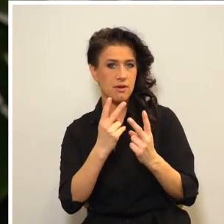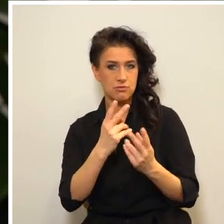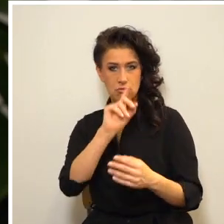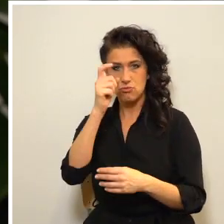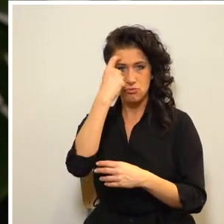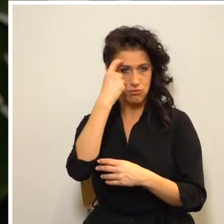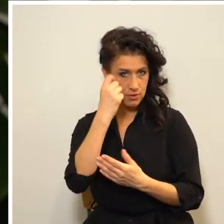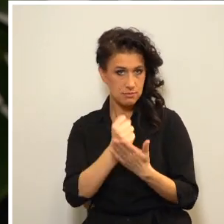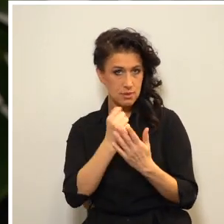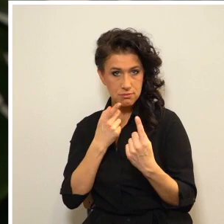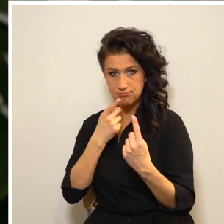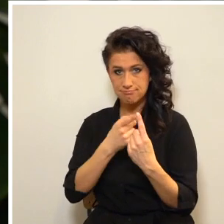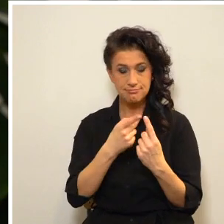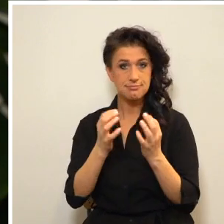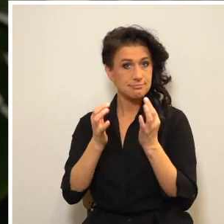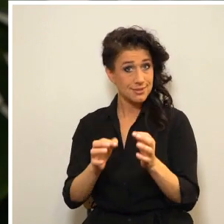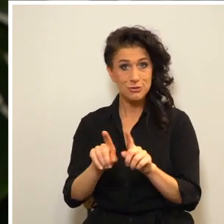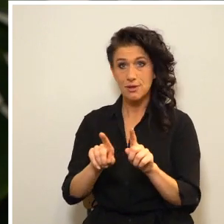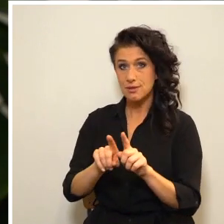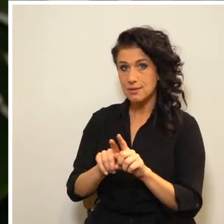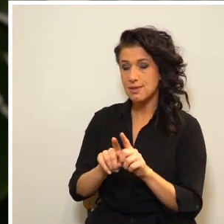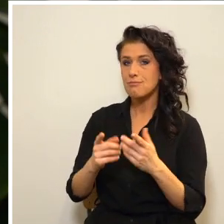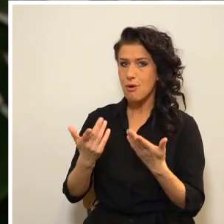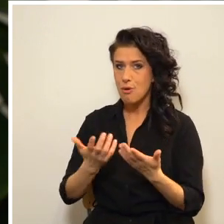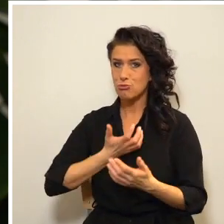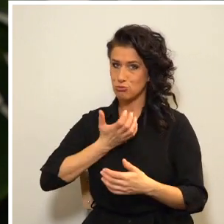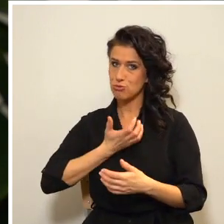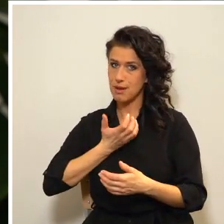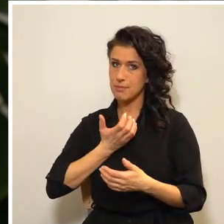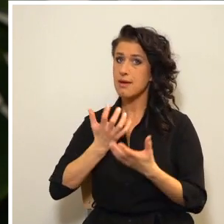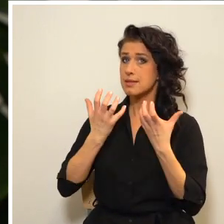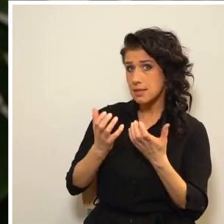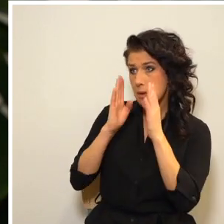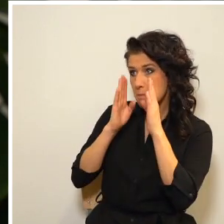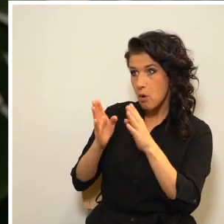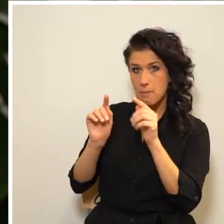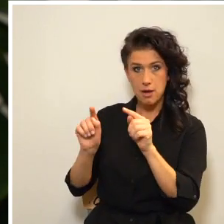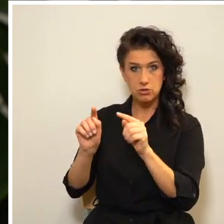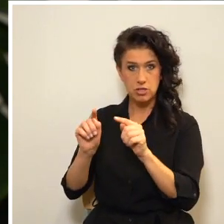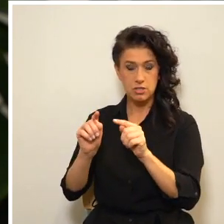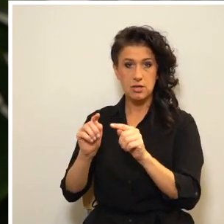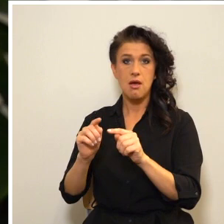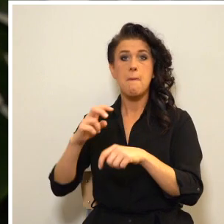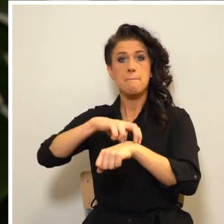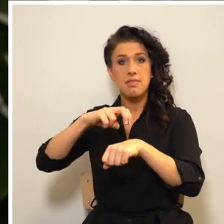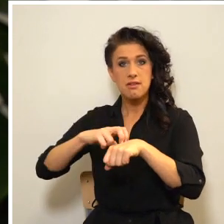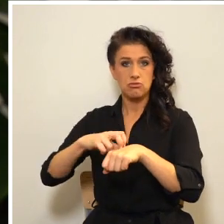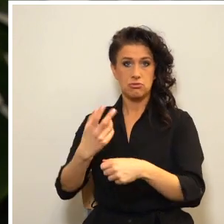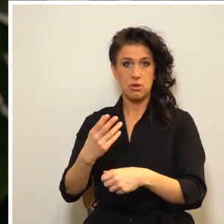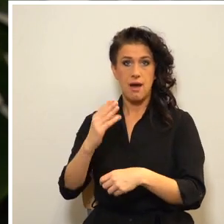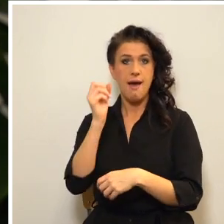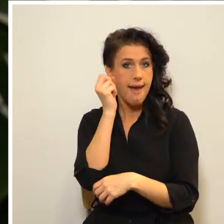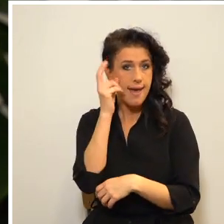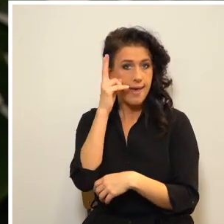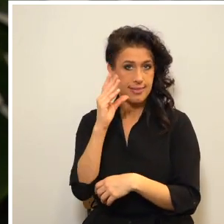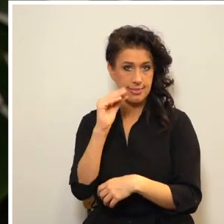element dzisiaj dzisiaj poruszany natomiast My też popatrzeć od strony socjometrycznej etycznej